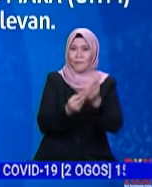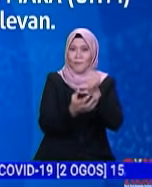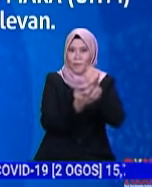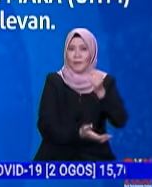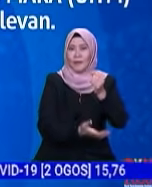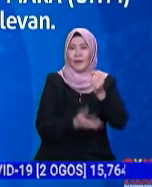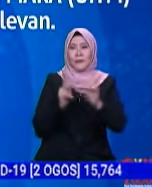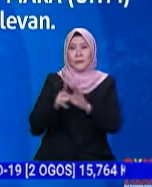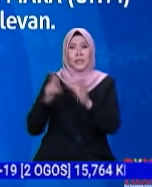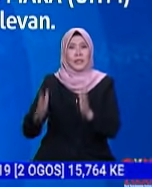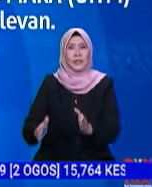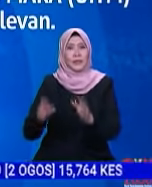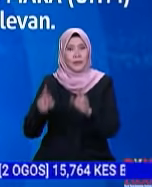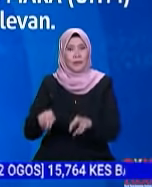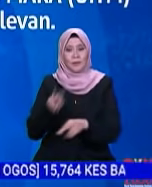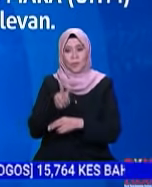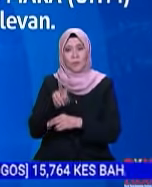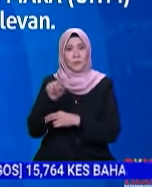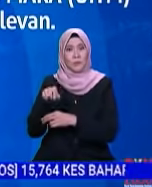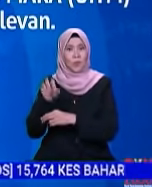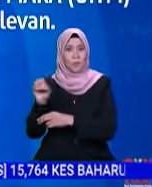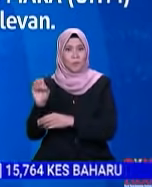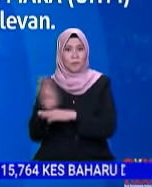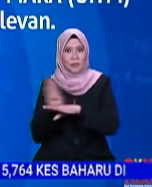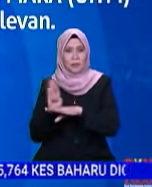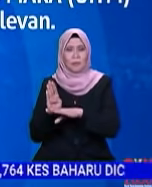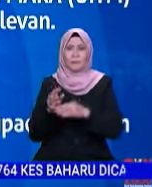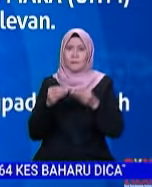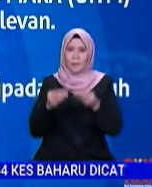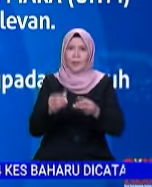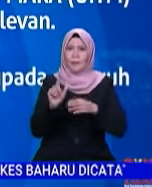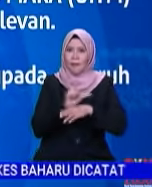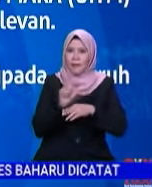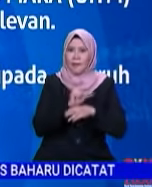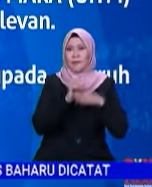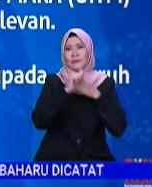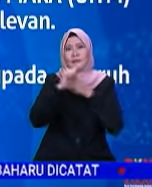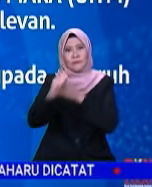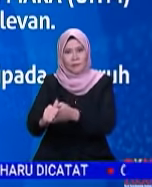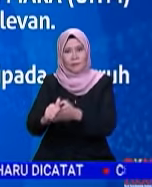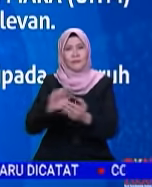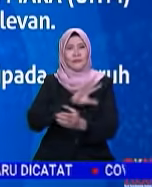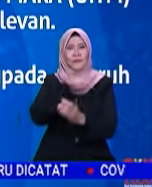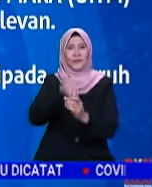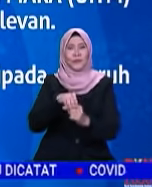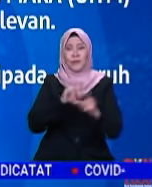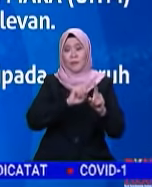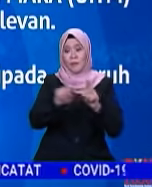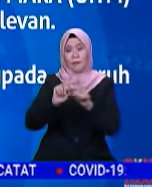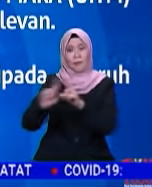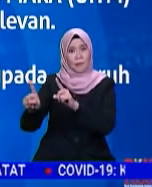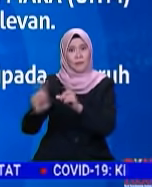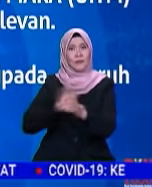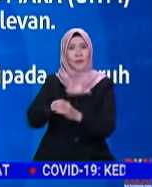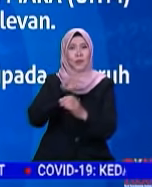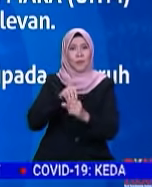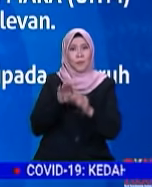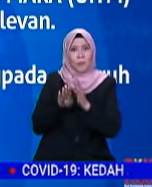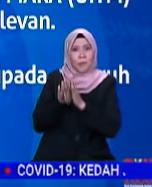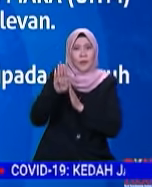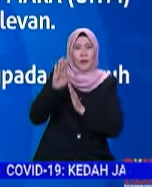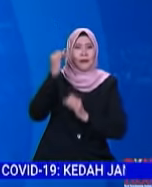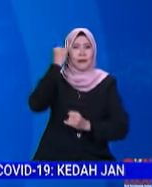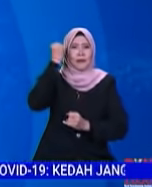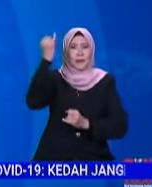peserta Rakyat Pernah 2.0 akan diberikan latihan dan bimbingan secara inklusif merangkumi pelbagai aspek termasuk pembangunan